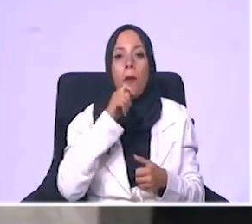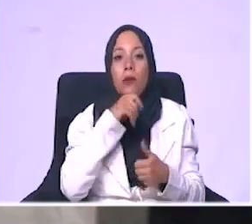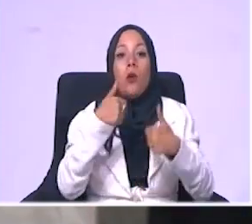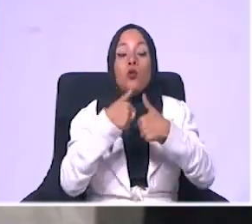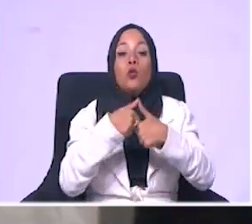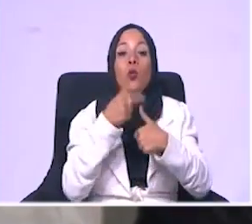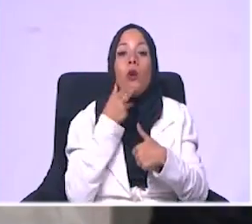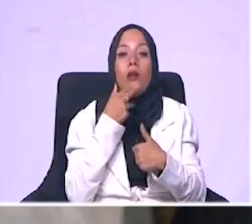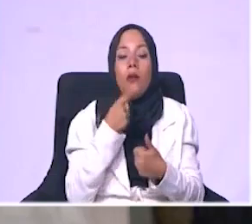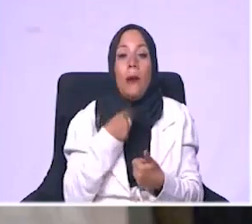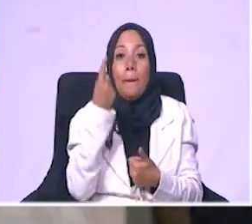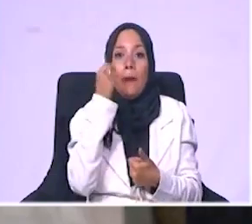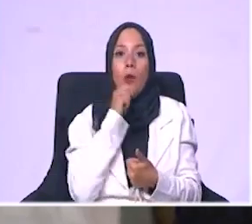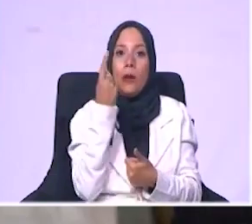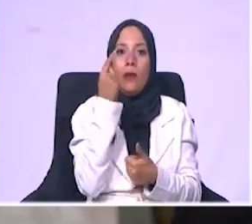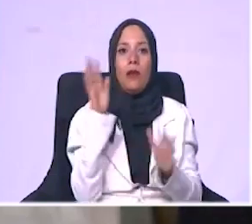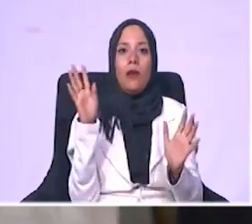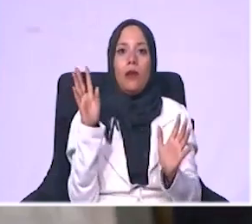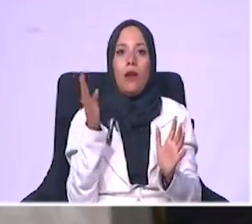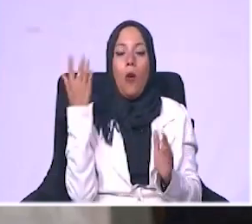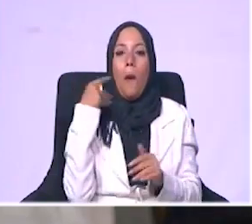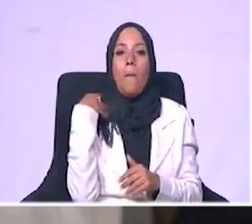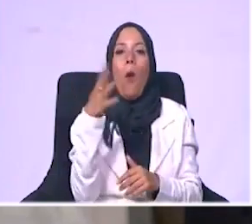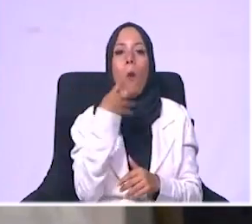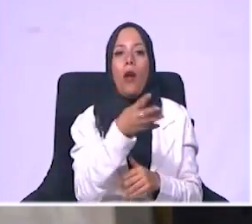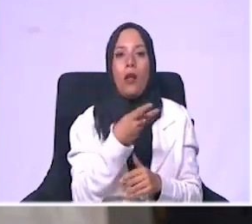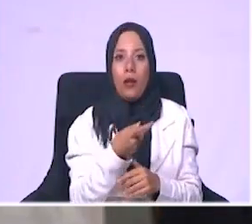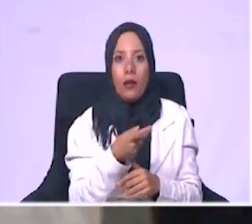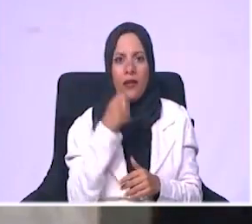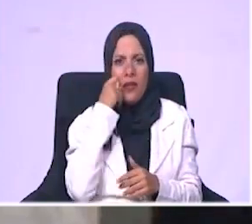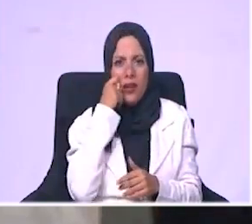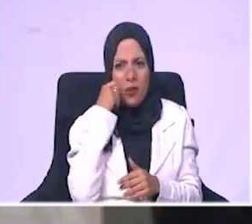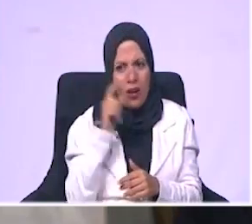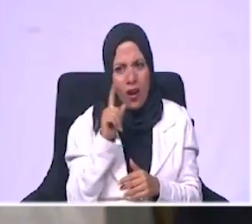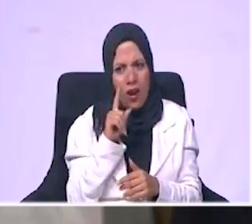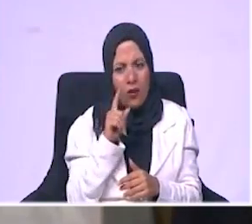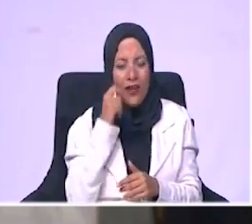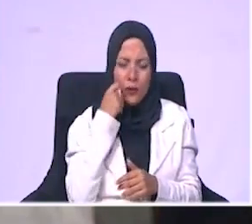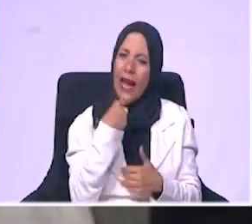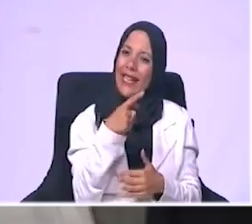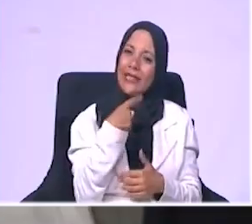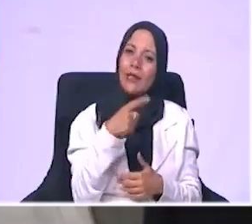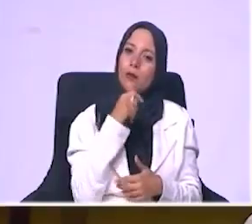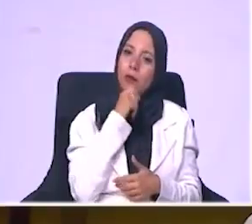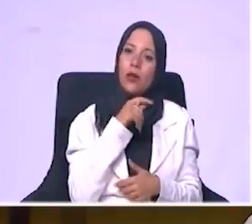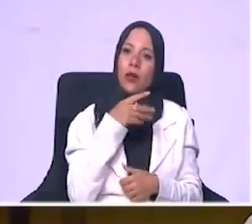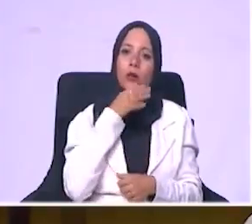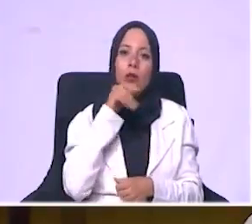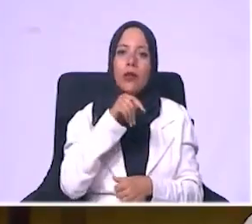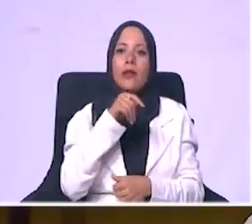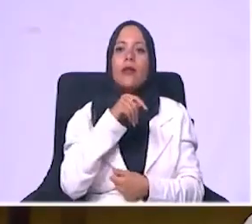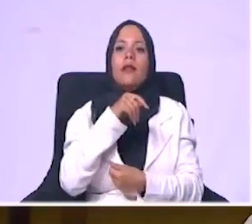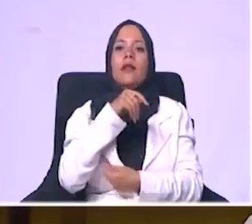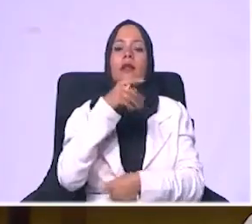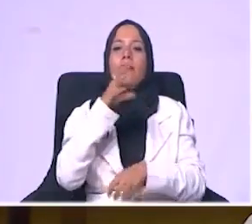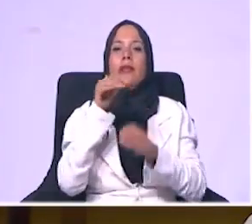بنت طبعا كان برضو زي ما بقول لحضرتك في ناس كانت مقيده وناس معارضه بس الحمد لله دلوقتي ما شاء الله يعني